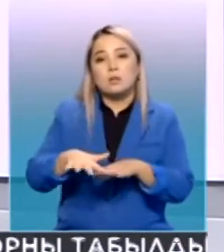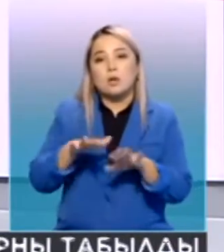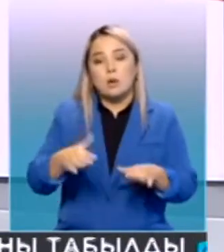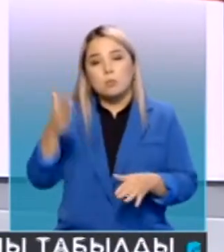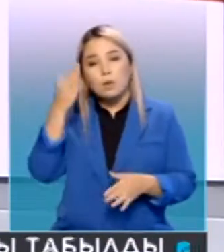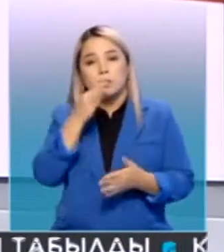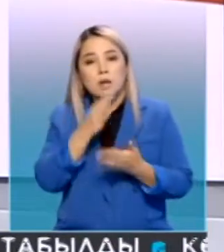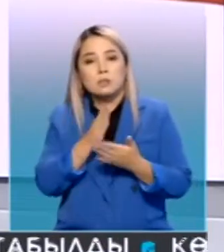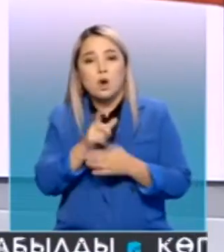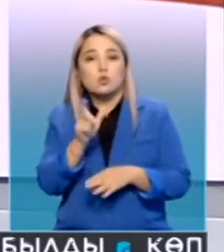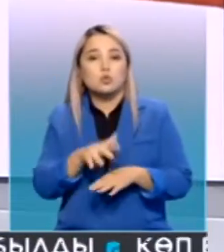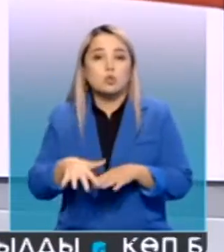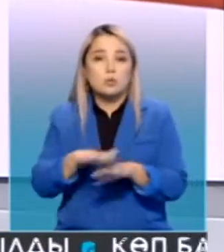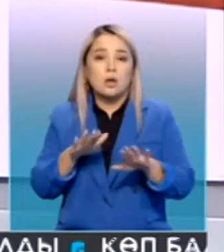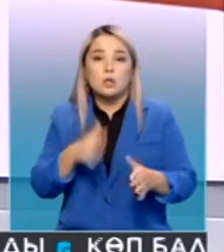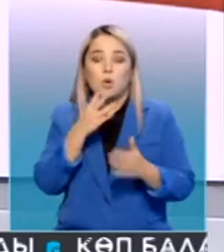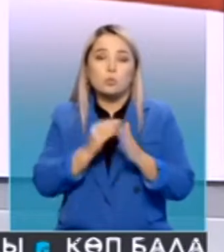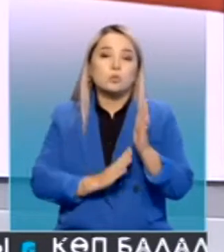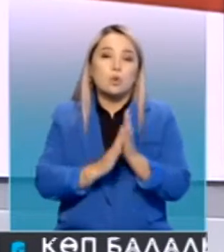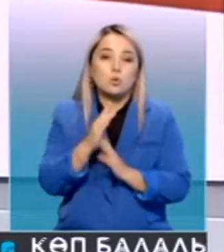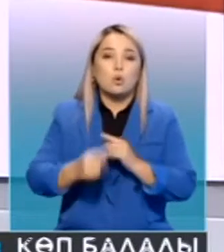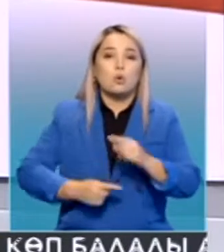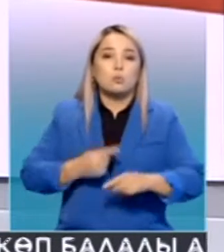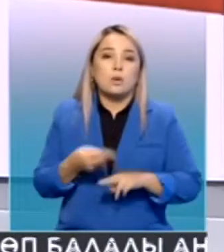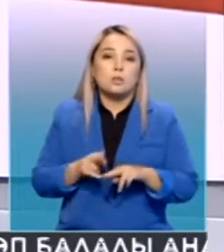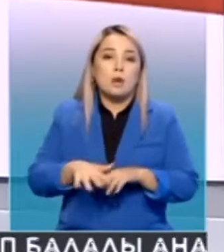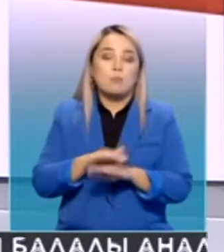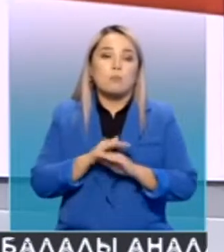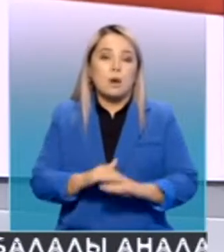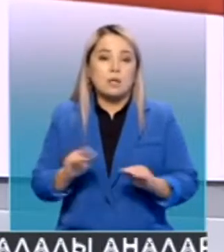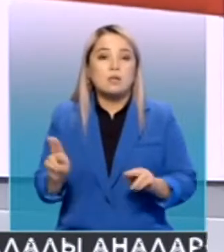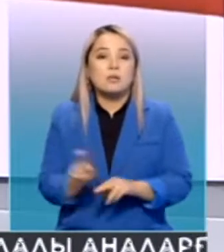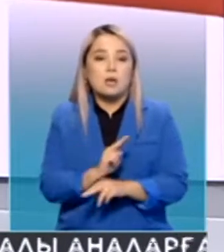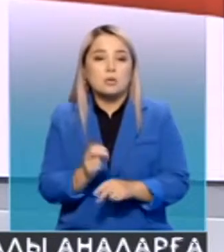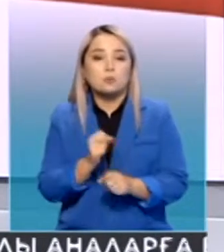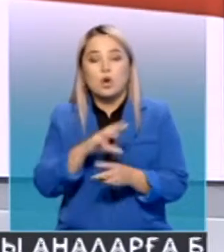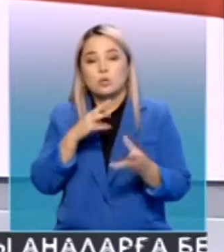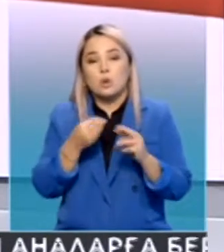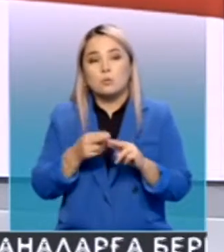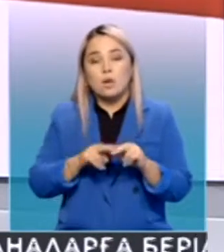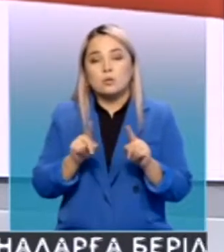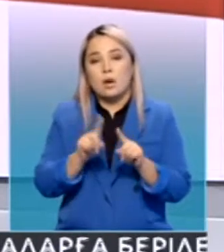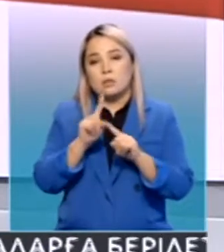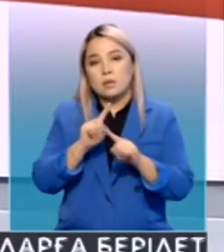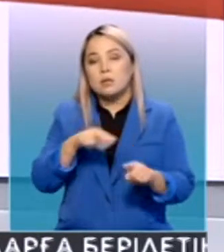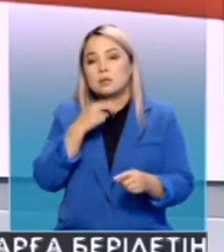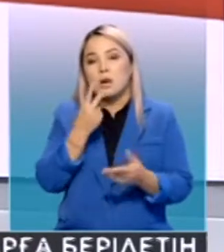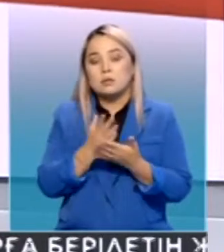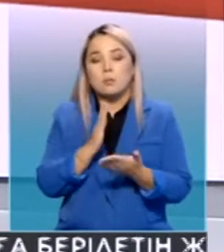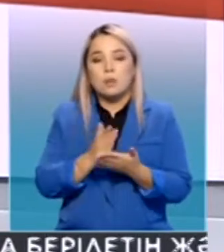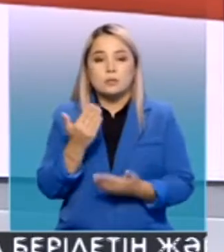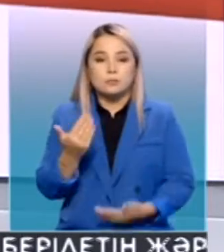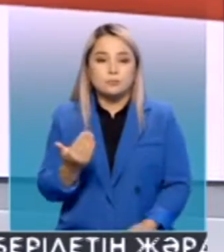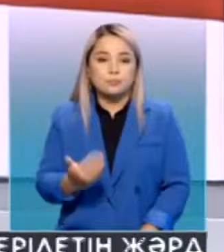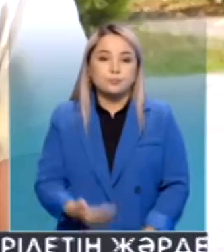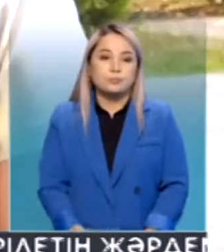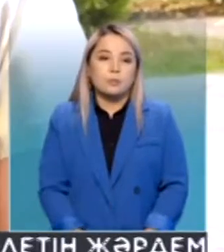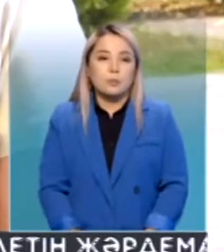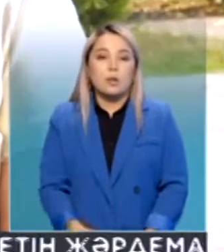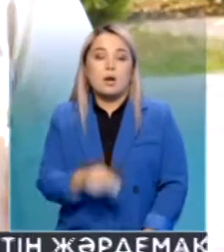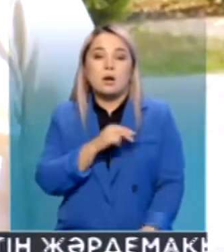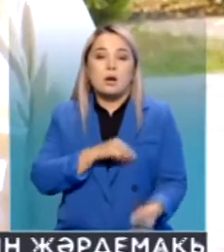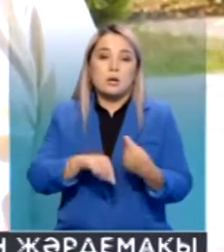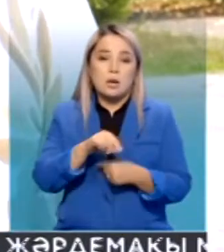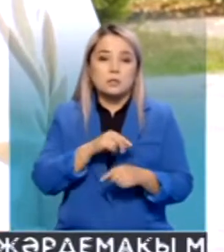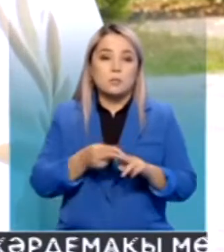пікірі осы. Жұрт әсіресе өскелең ұрпақты қолдау мен бала тәрбиесіне қатысты мәселелерге айрықша қолдау білдірді.